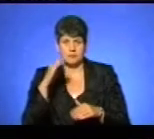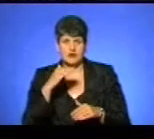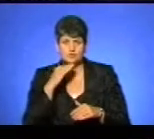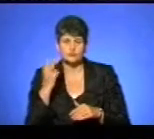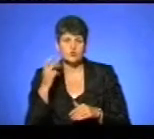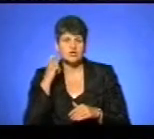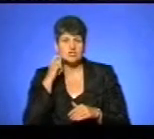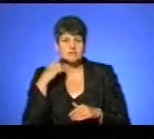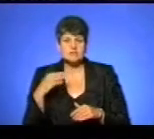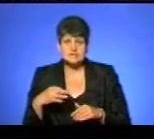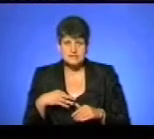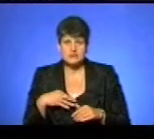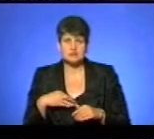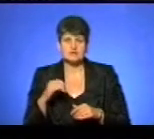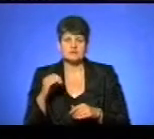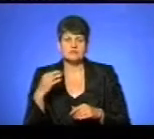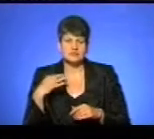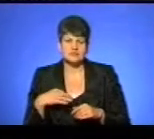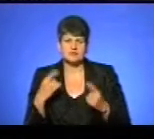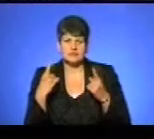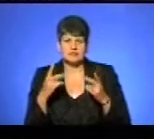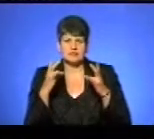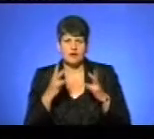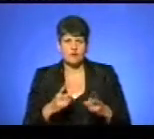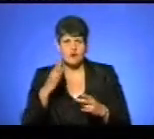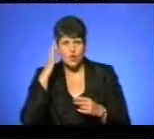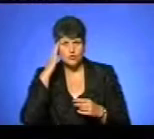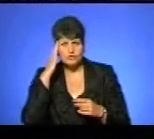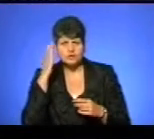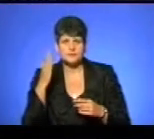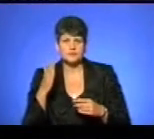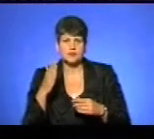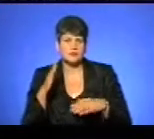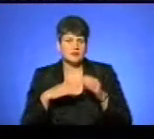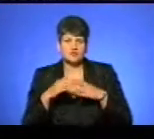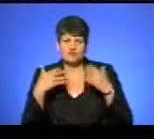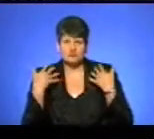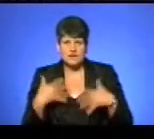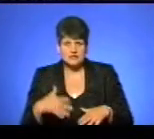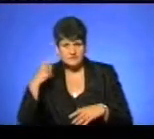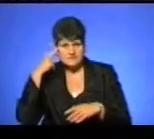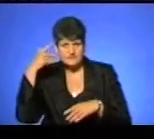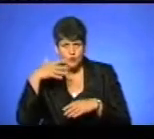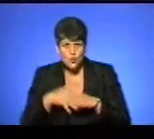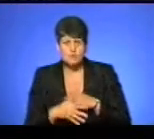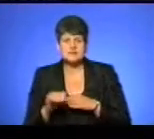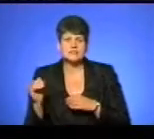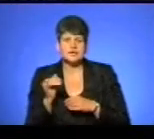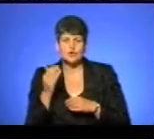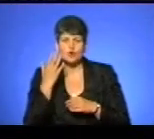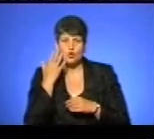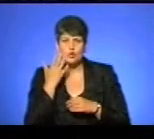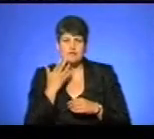сином. У сина серйозні травми голови, він практично втратив свідомість. Значить, коли